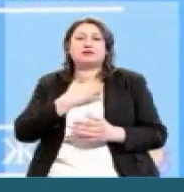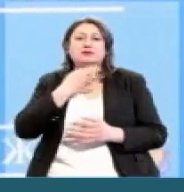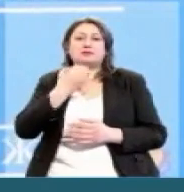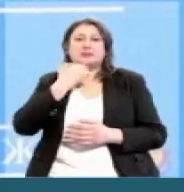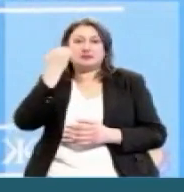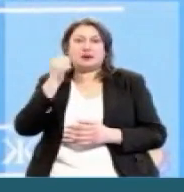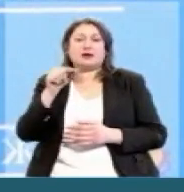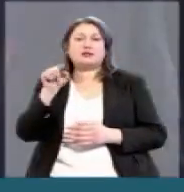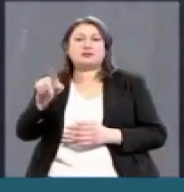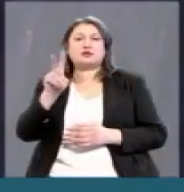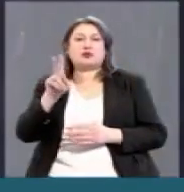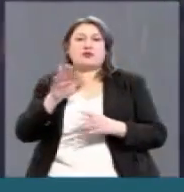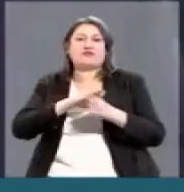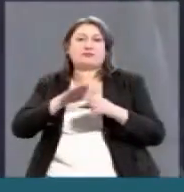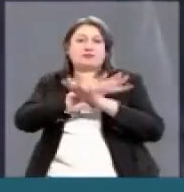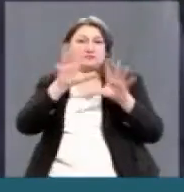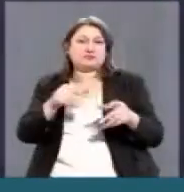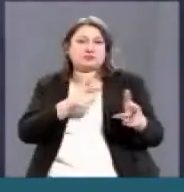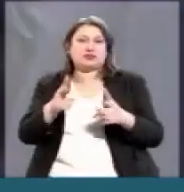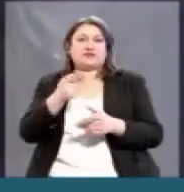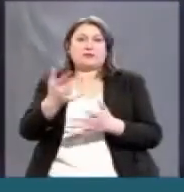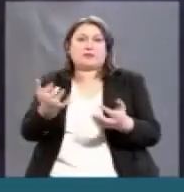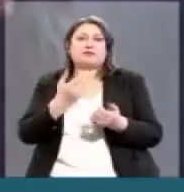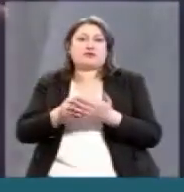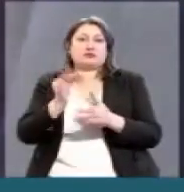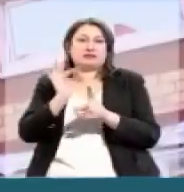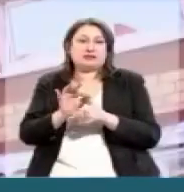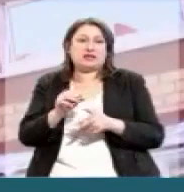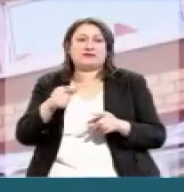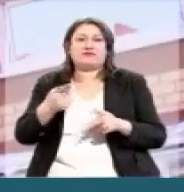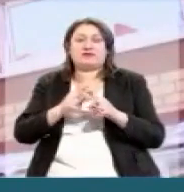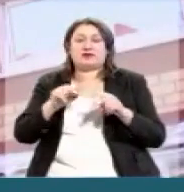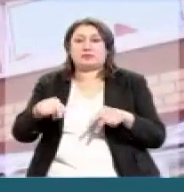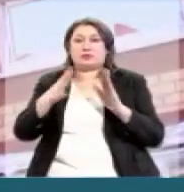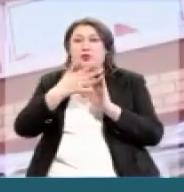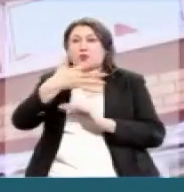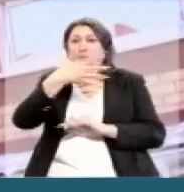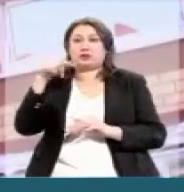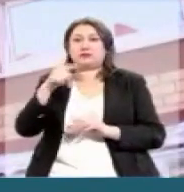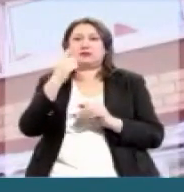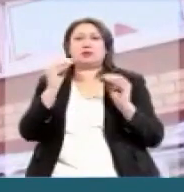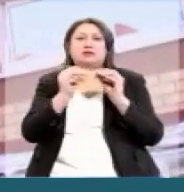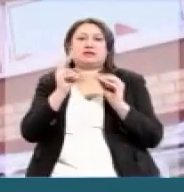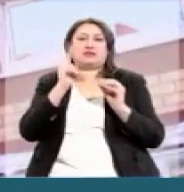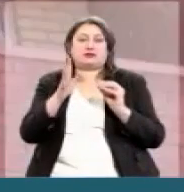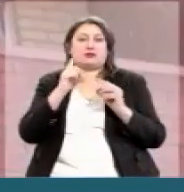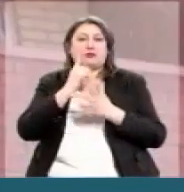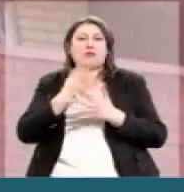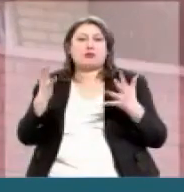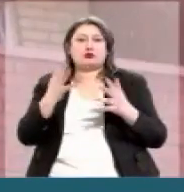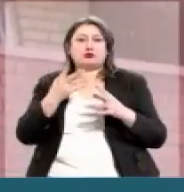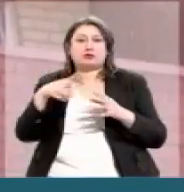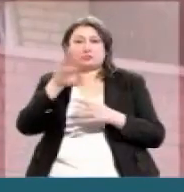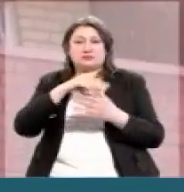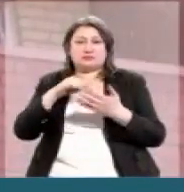болсын, береке болатын болсын. Бұл үйде 110 пәтер бар. Оның басым бөлігі халықтан әлеуметтік осал топтарына жататын отбасыларға